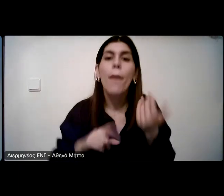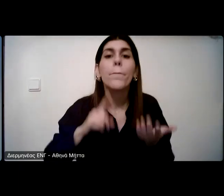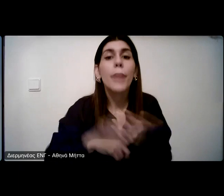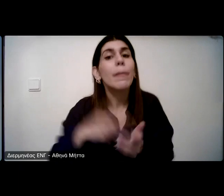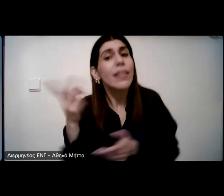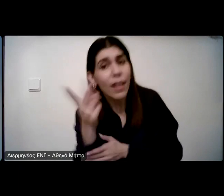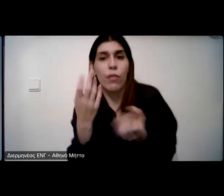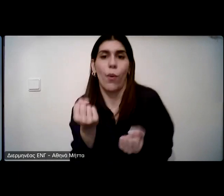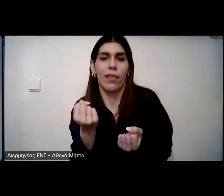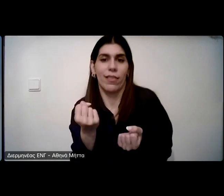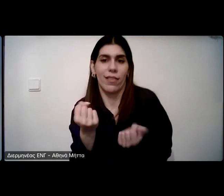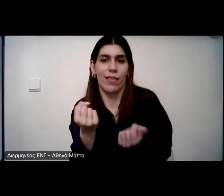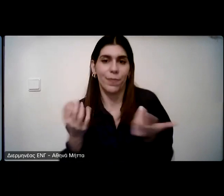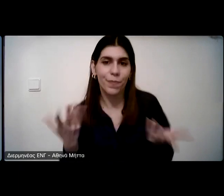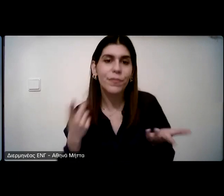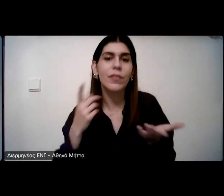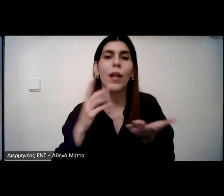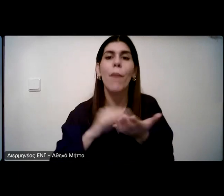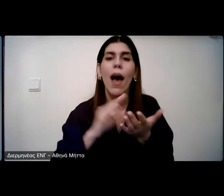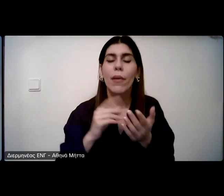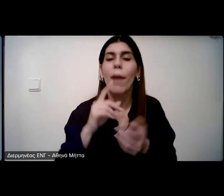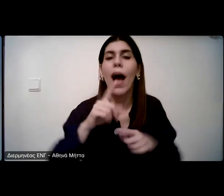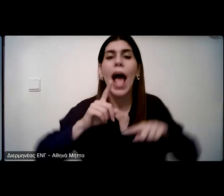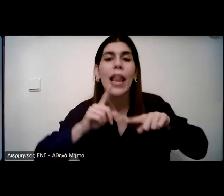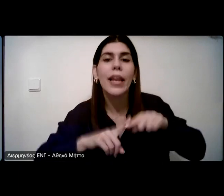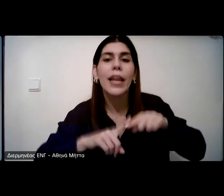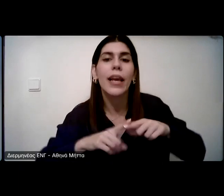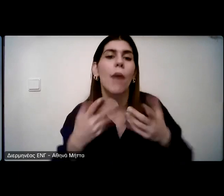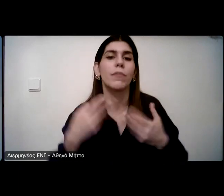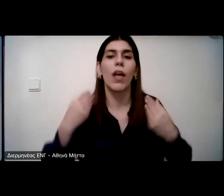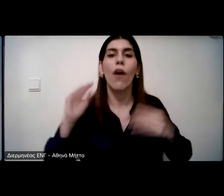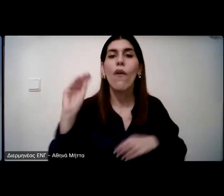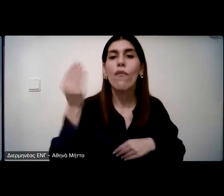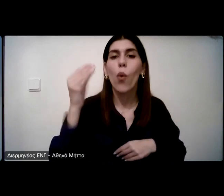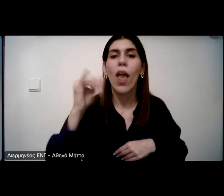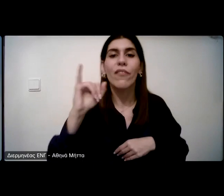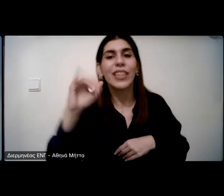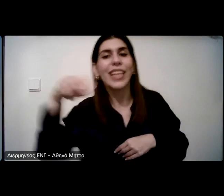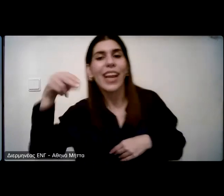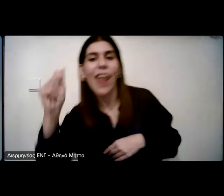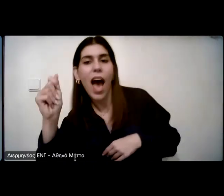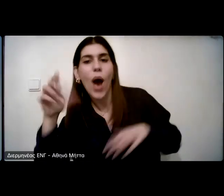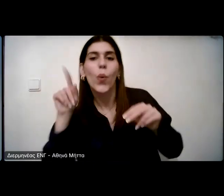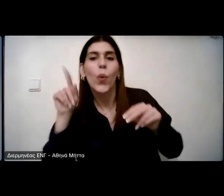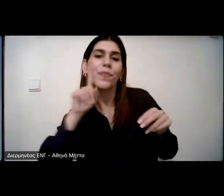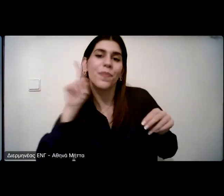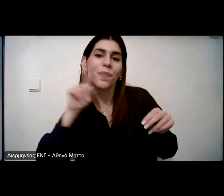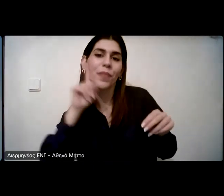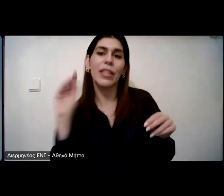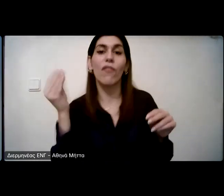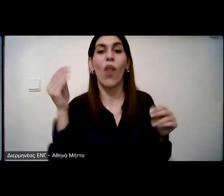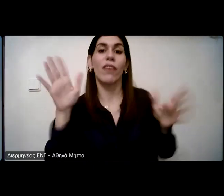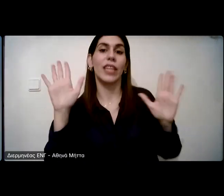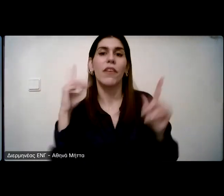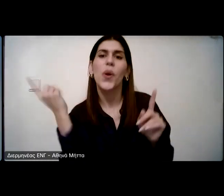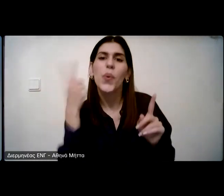ίνα, για παράδειγμα, στα ελληνικά, σωτερίνα, βουλευτίνα κτλ. Έχει υποτιμητική σημασία. Κατά